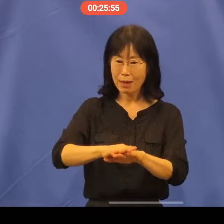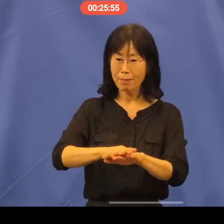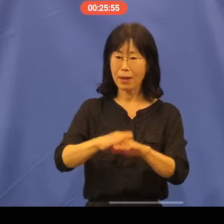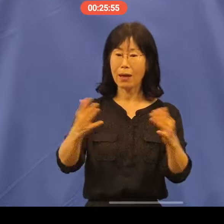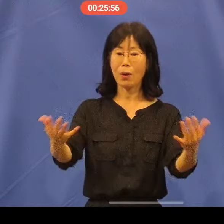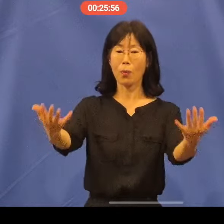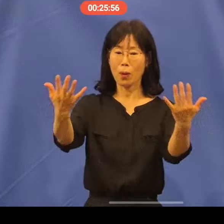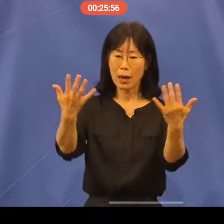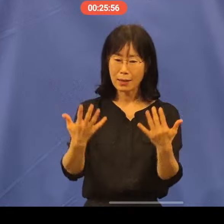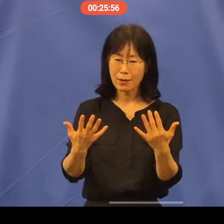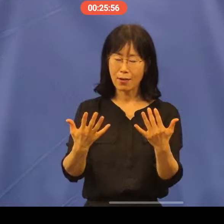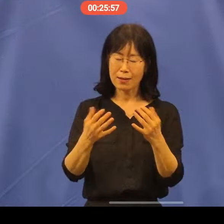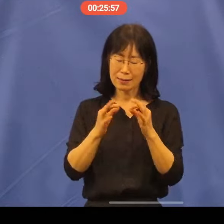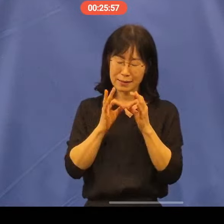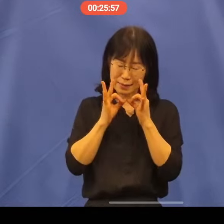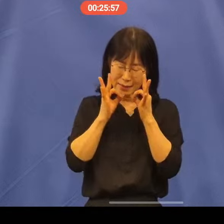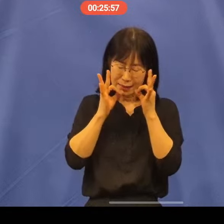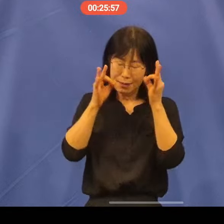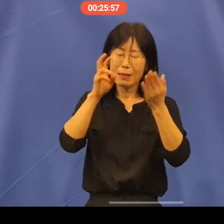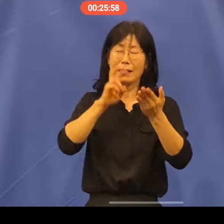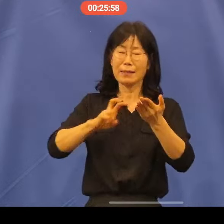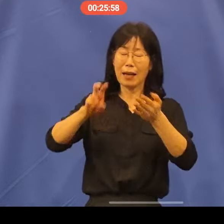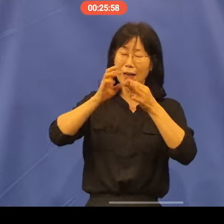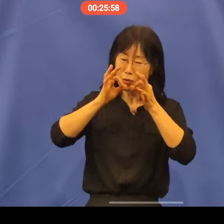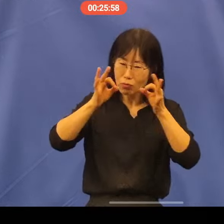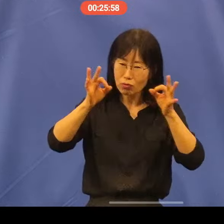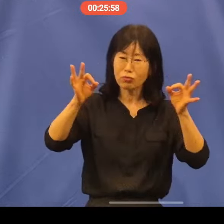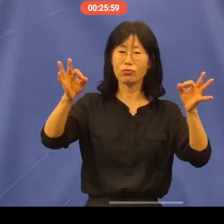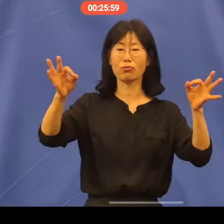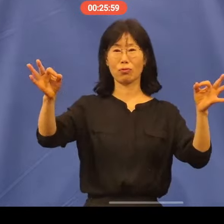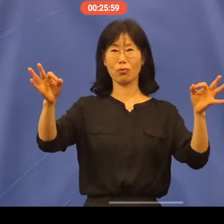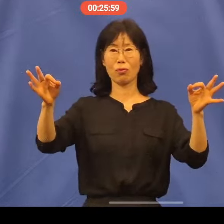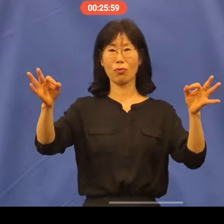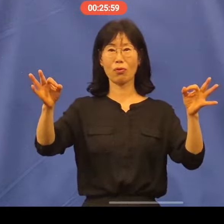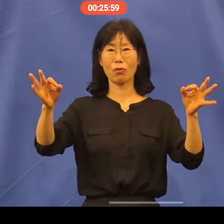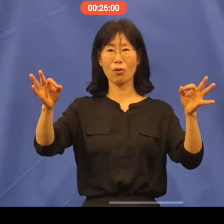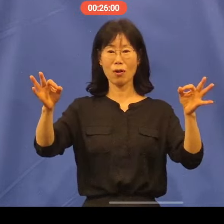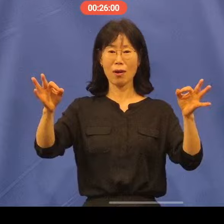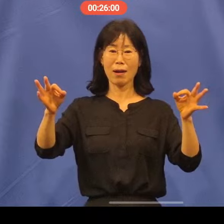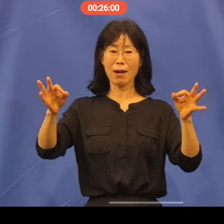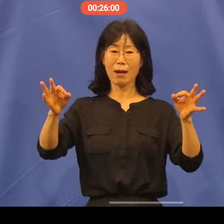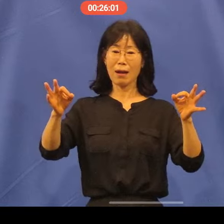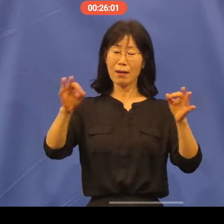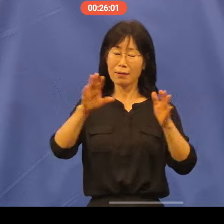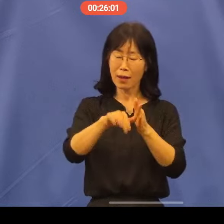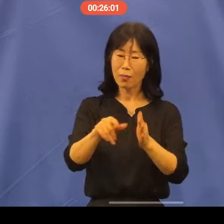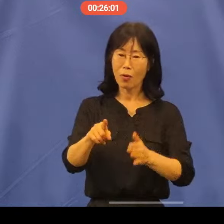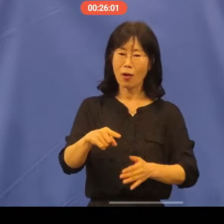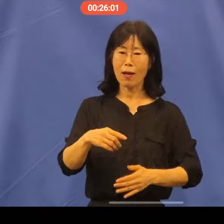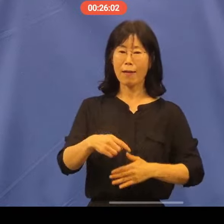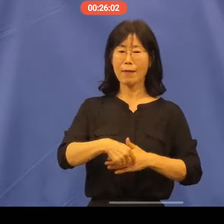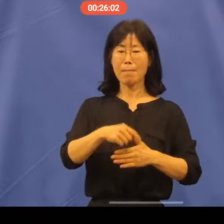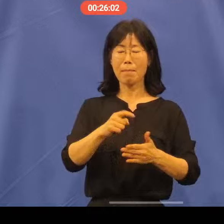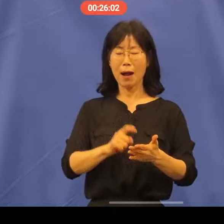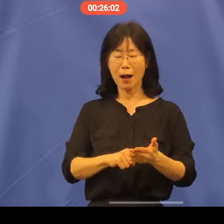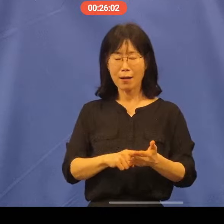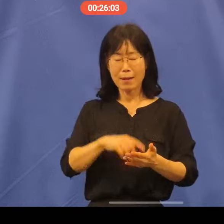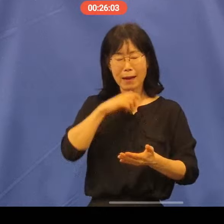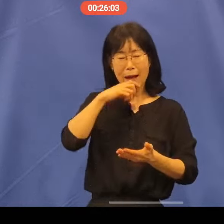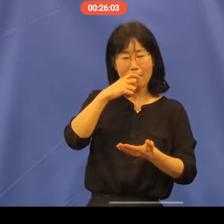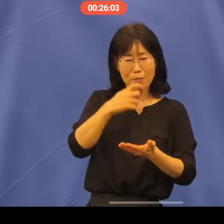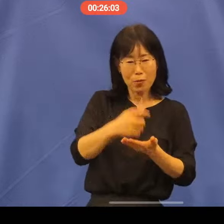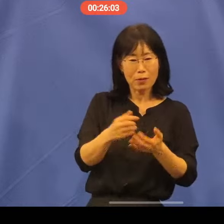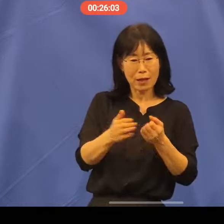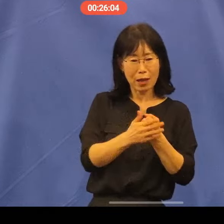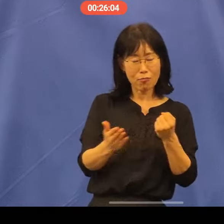찬양하고요, 얼마나 우리가 찬양이 좋아요. 막 찬양이 막 하는데 자기 감정에 겨워가지고 부르지 말고요, 가사를 명확하게